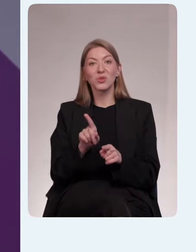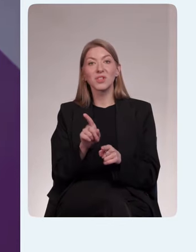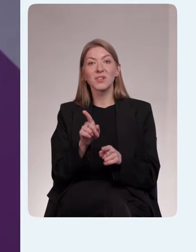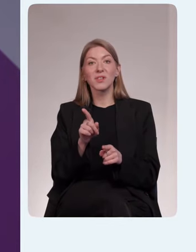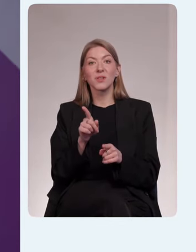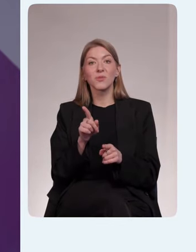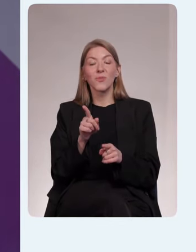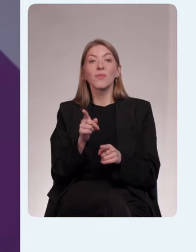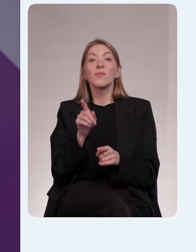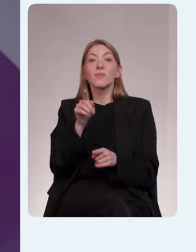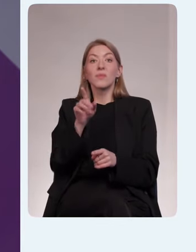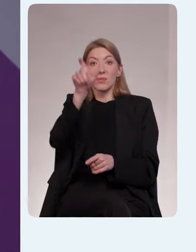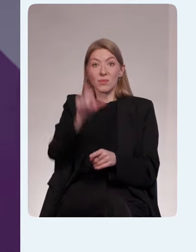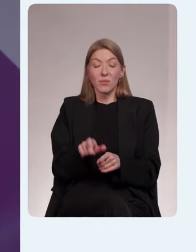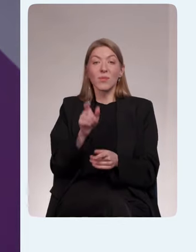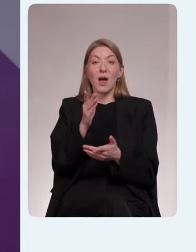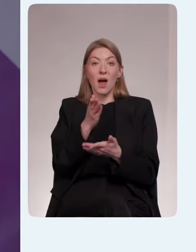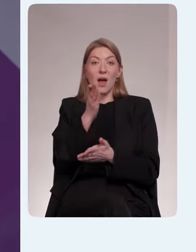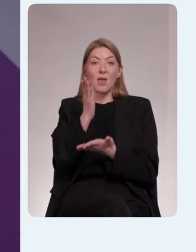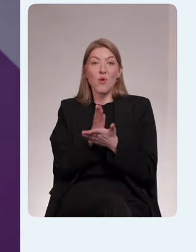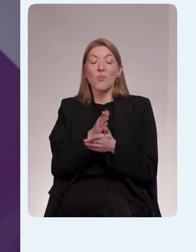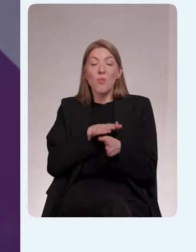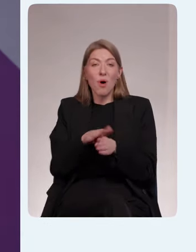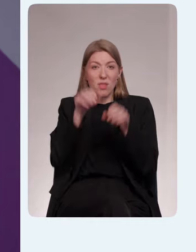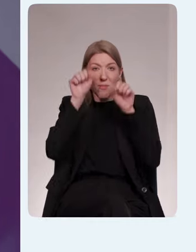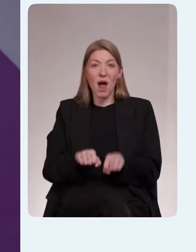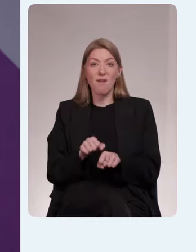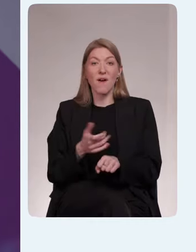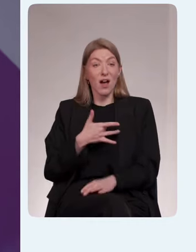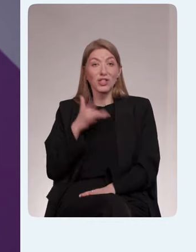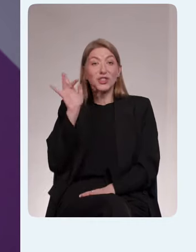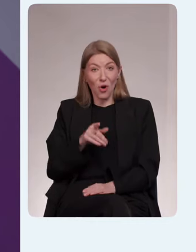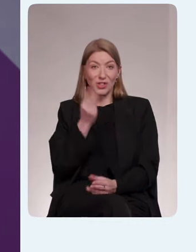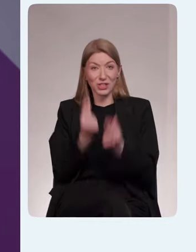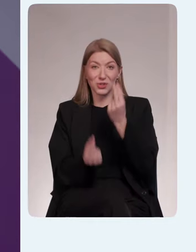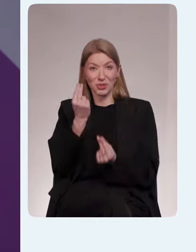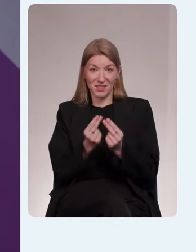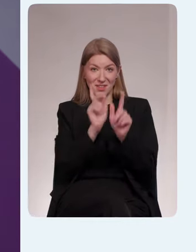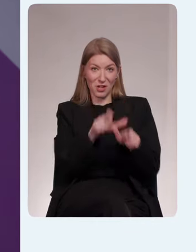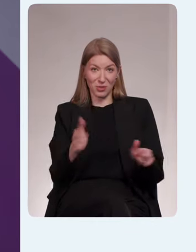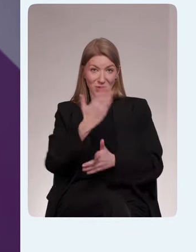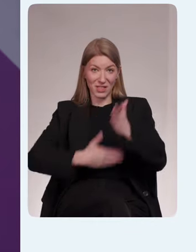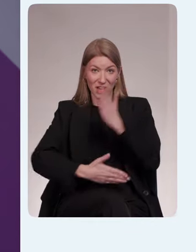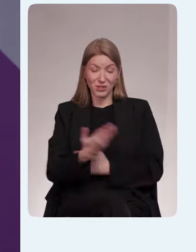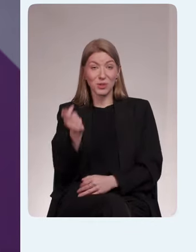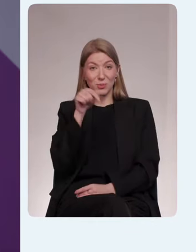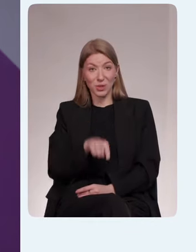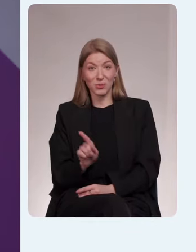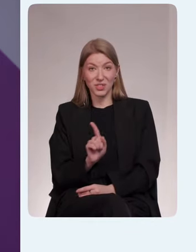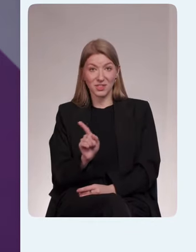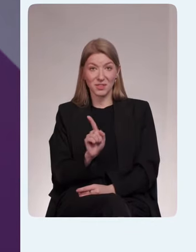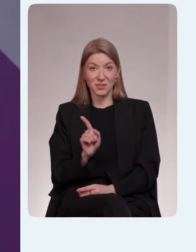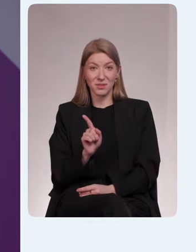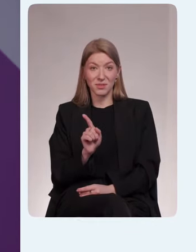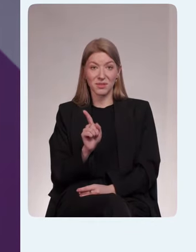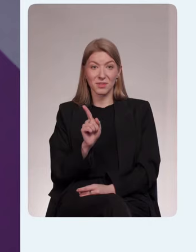имею полное право жестко шутить над людьми с инвалидностью, потому что у меня